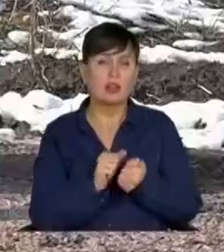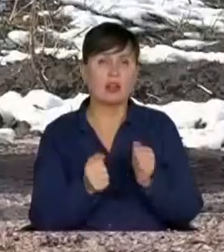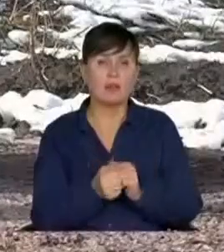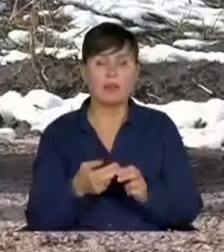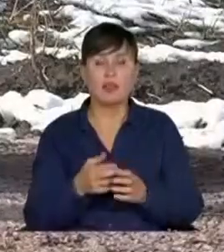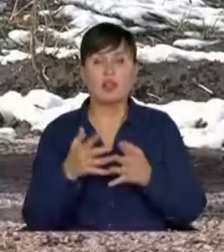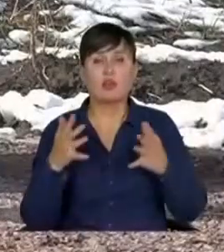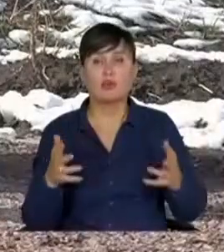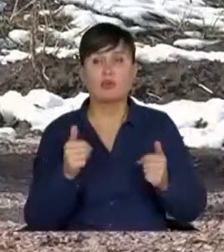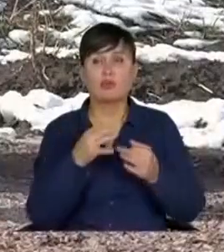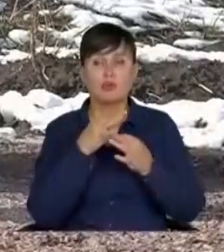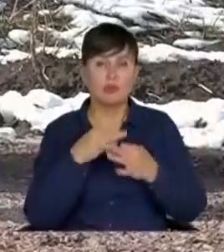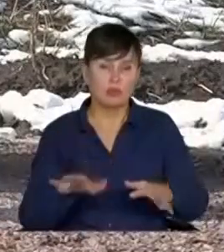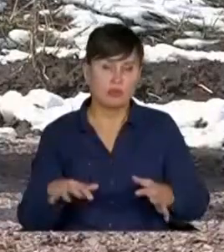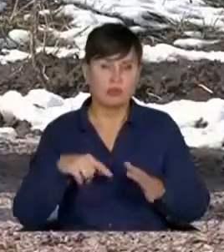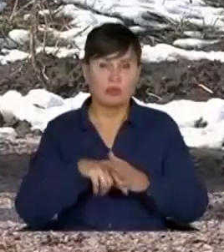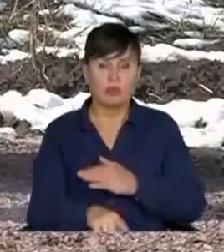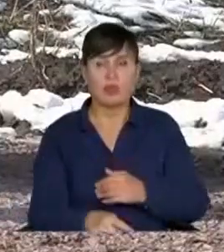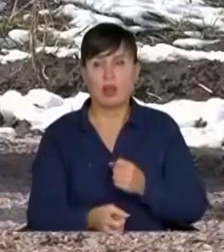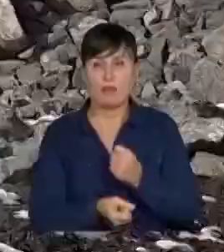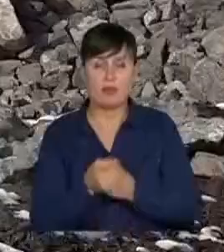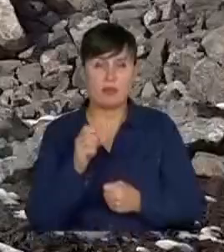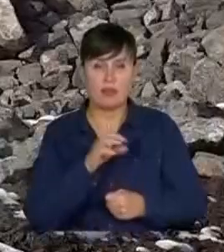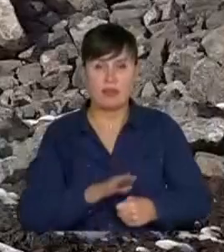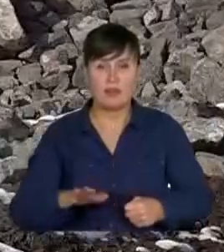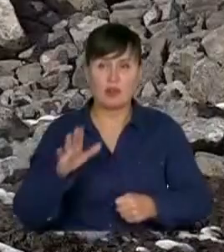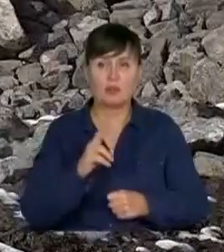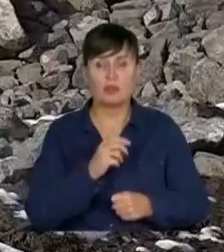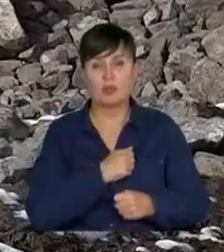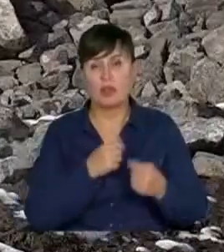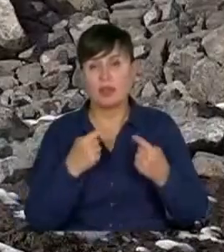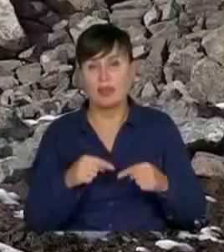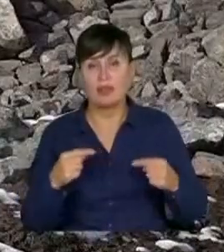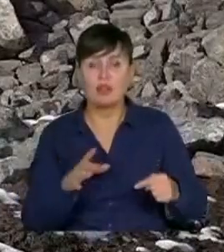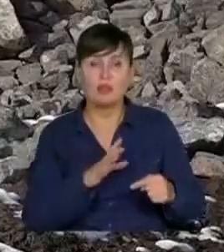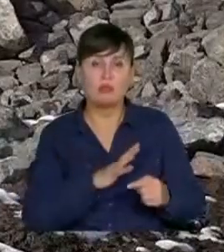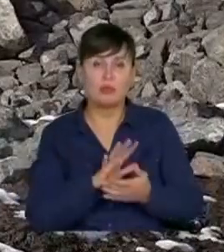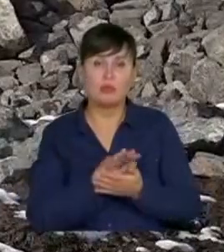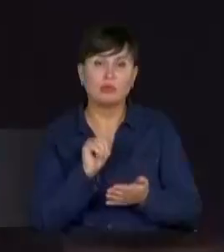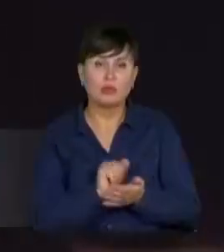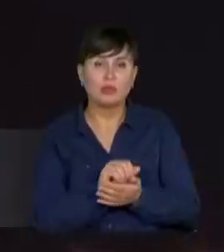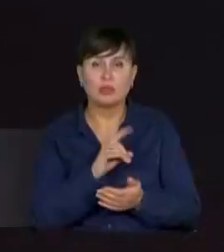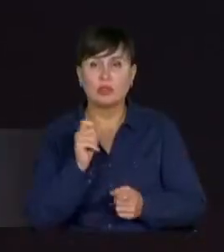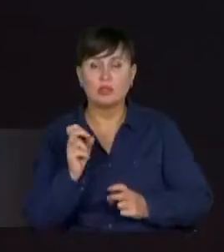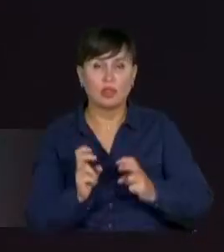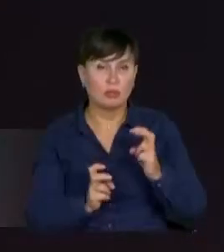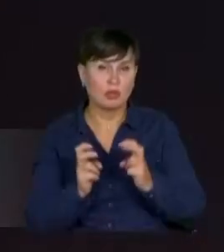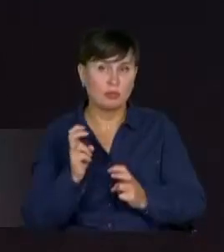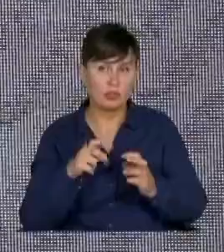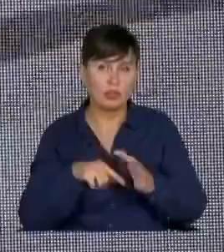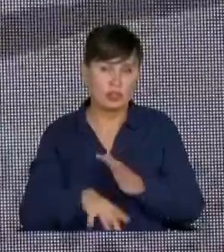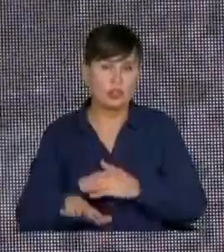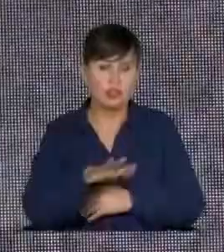чем на любом из скоплений петроглифов, обнаруженных в Европе. К сожалению, некоторые из них были уничтожены из-за промышленной добычи сырья.